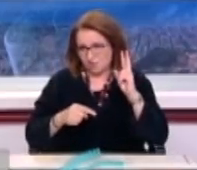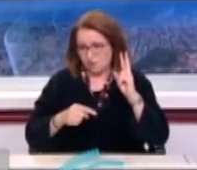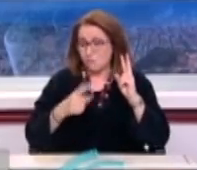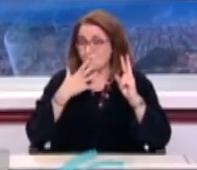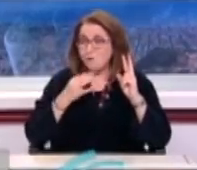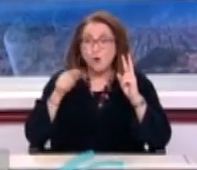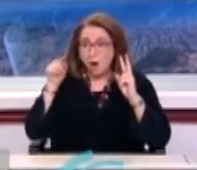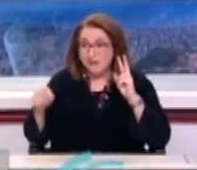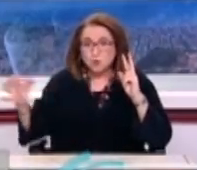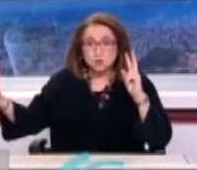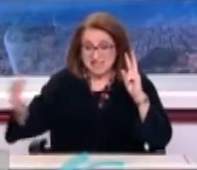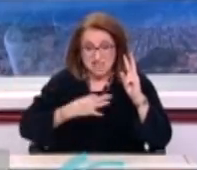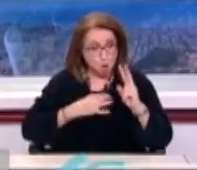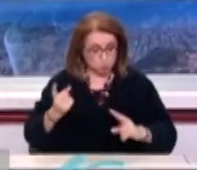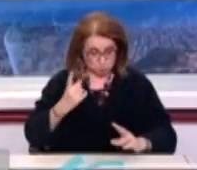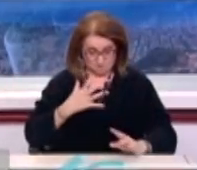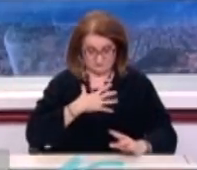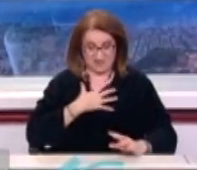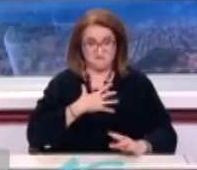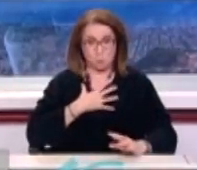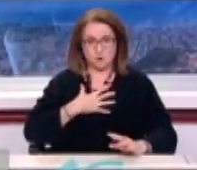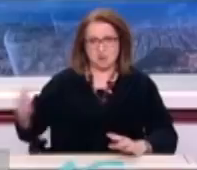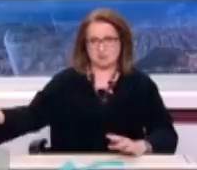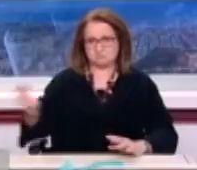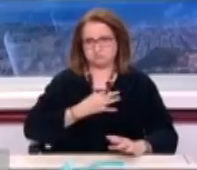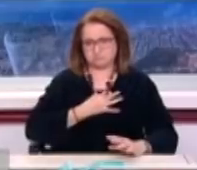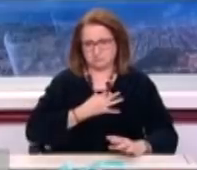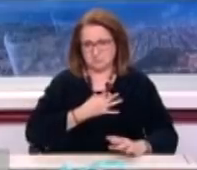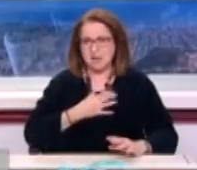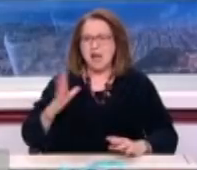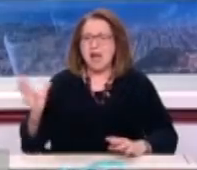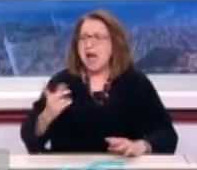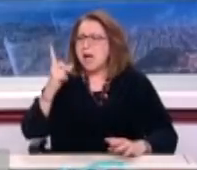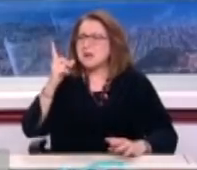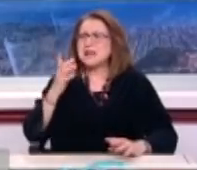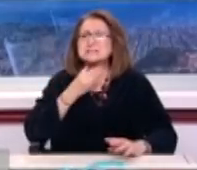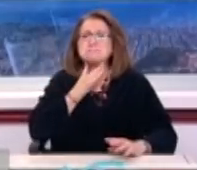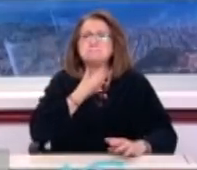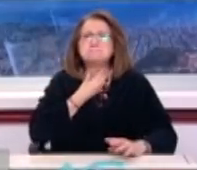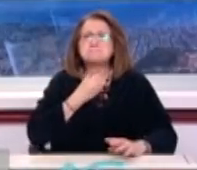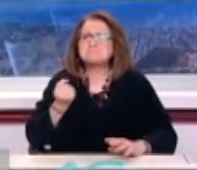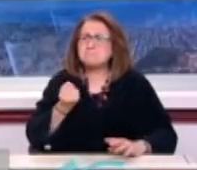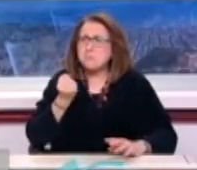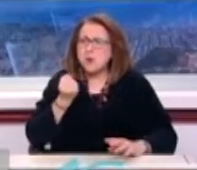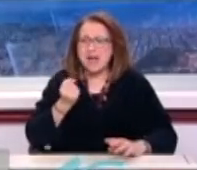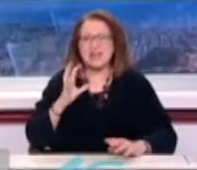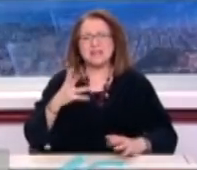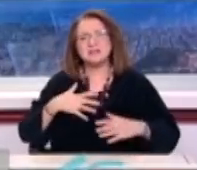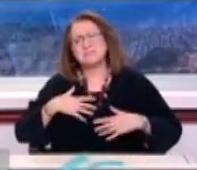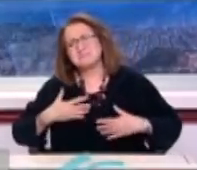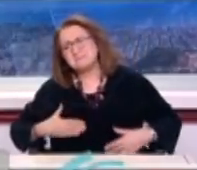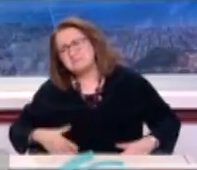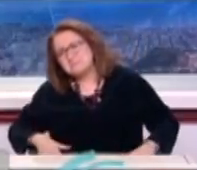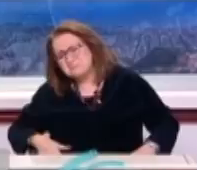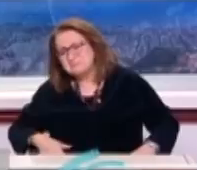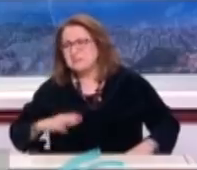που ανησυχεί γιατί έχει δέκατα ή τον τρώει λίγο λαιμός του ή έχει μια καταβολή.